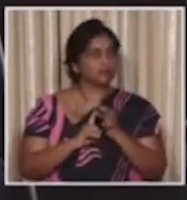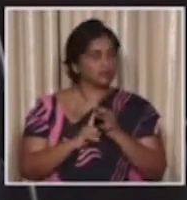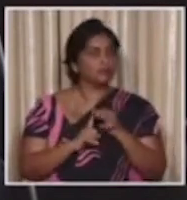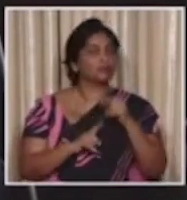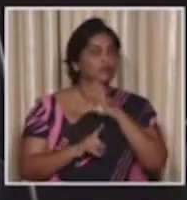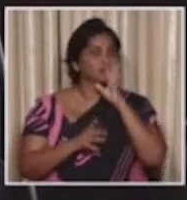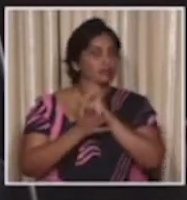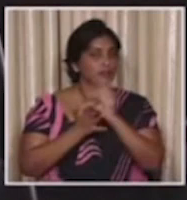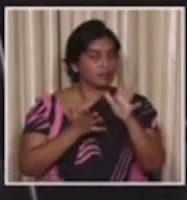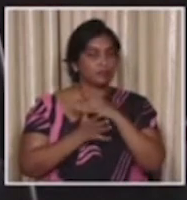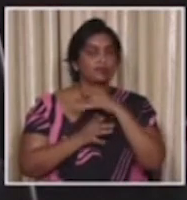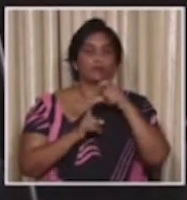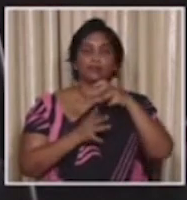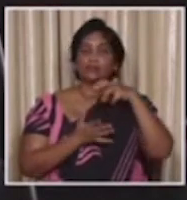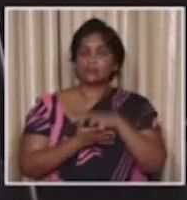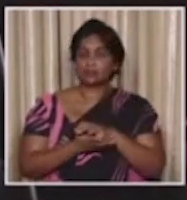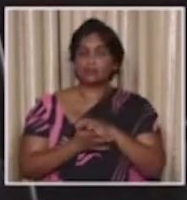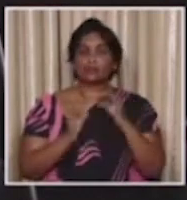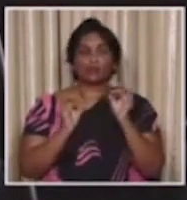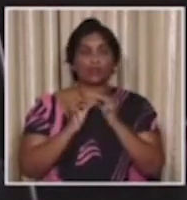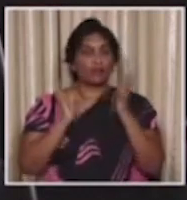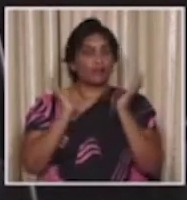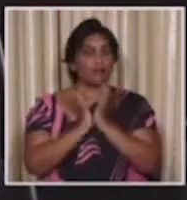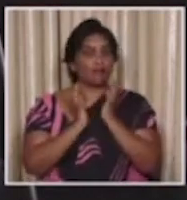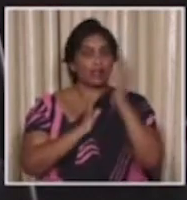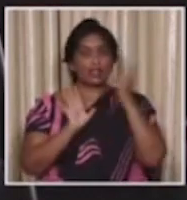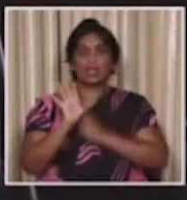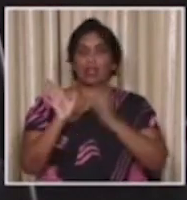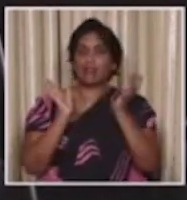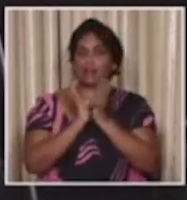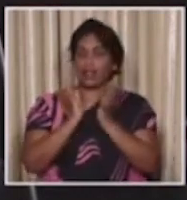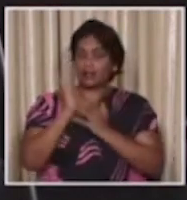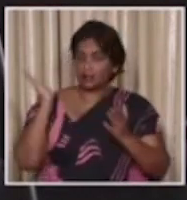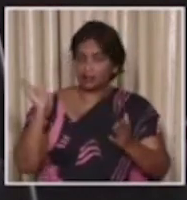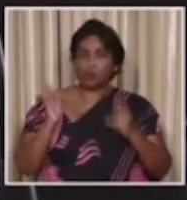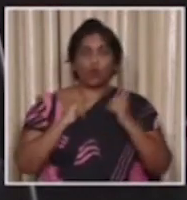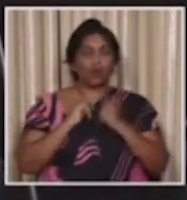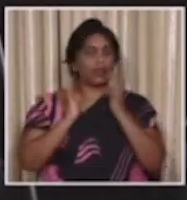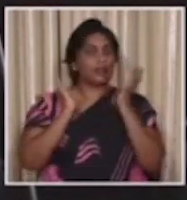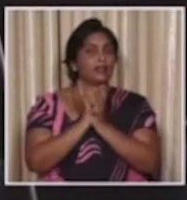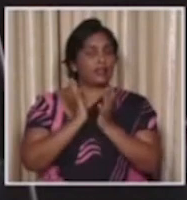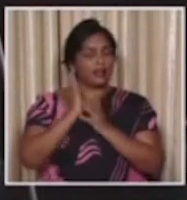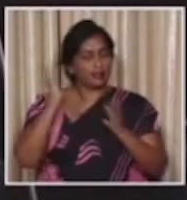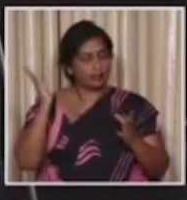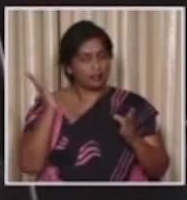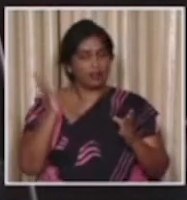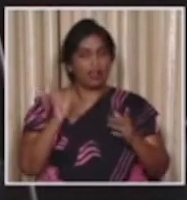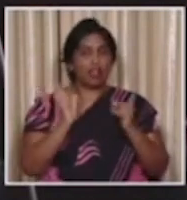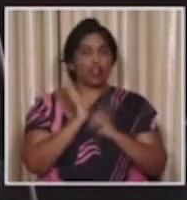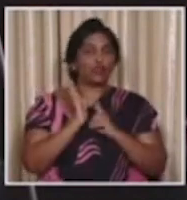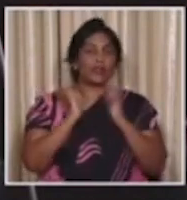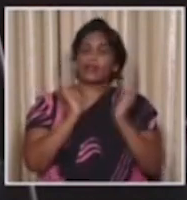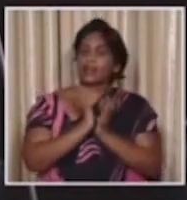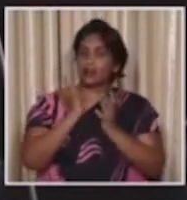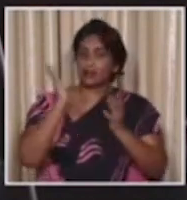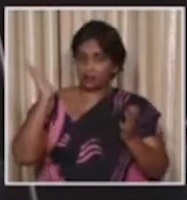මේ හම්බන්තොට දිස්ත්‍රික්කේ බූන්දල වන උද්‍යානය තියෙනවා, යාල වන උද්‍යානය තියෙනවා, උඩවල වන උද්‍යානය තියෙනවා, ලුණුගම්බේර වන